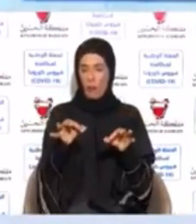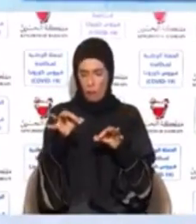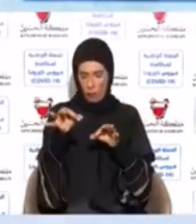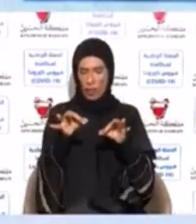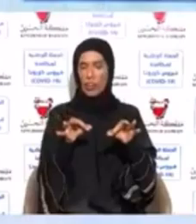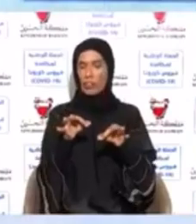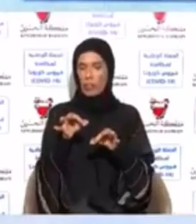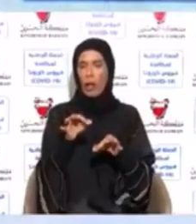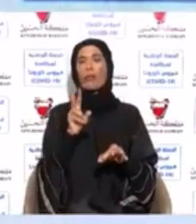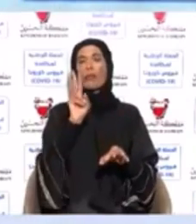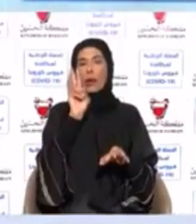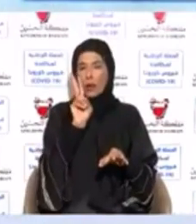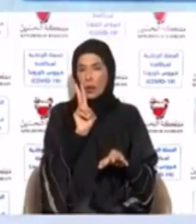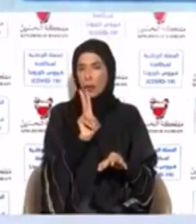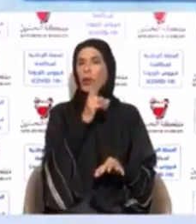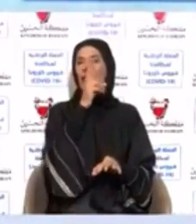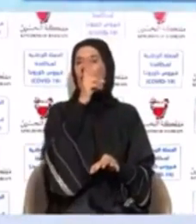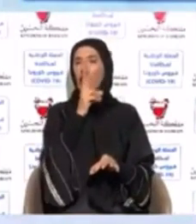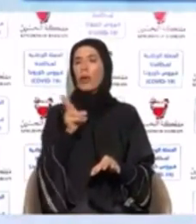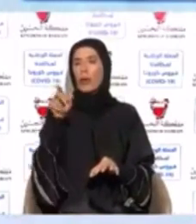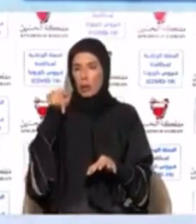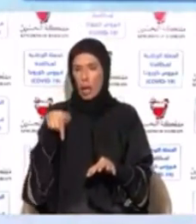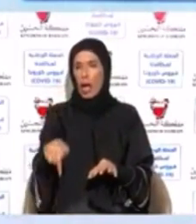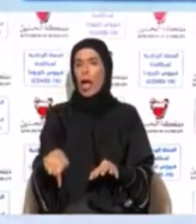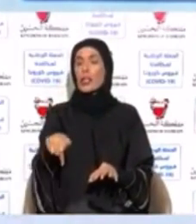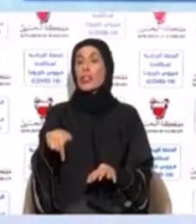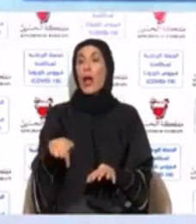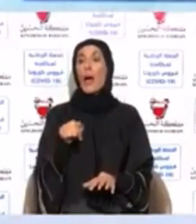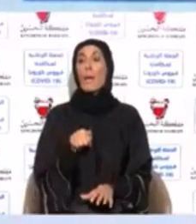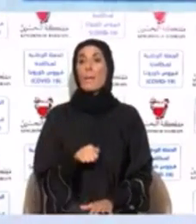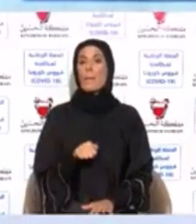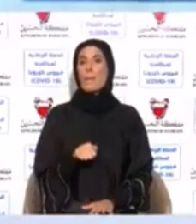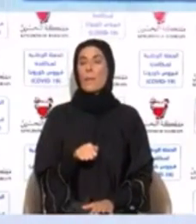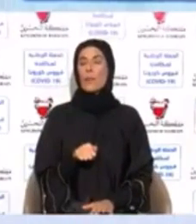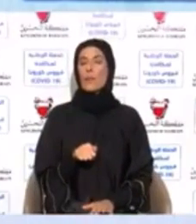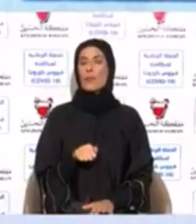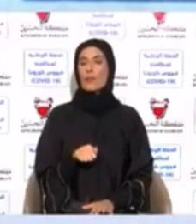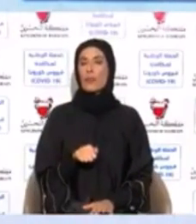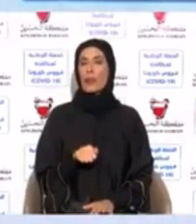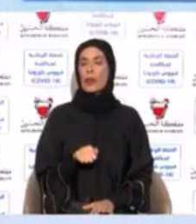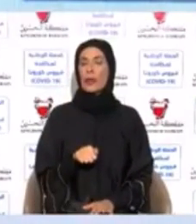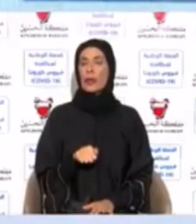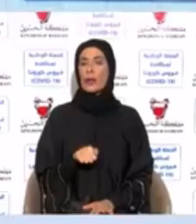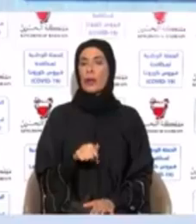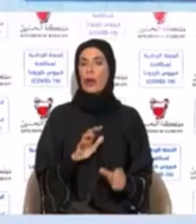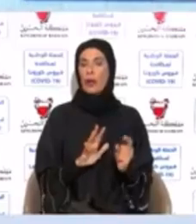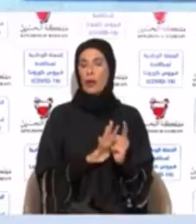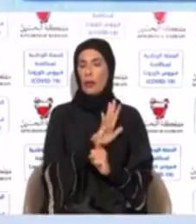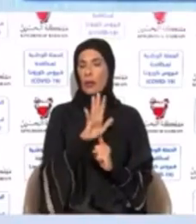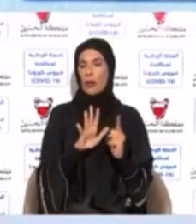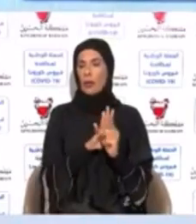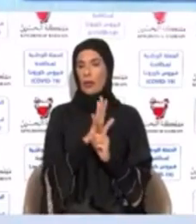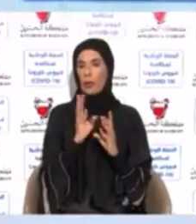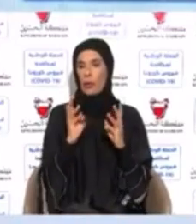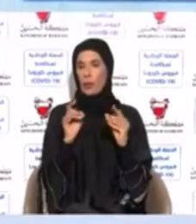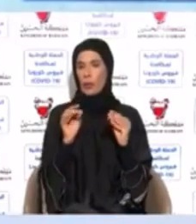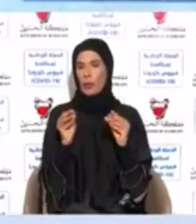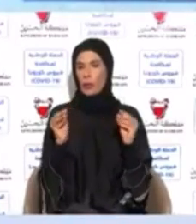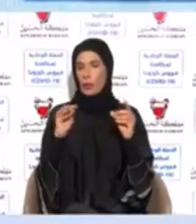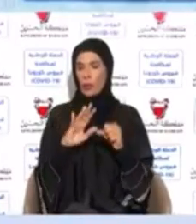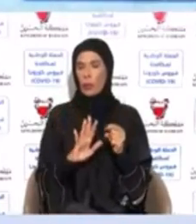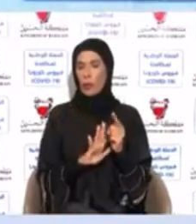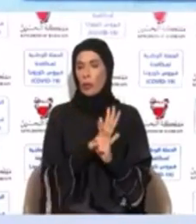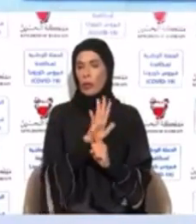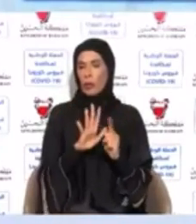نعم في خطة. هل بتتغير؟ تتغير على حسب المعطيات. التأثير أكيد وارد، لما يقول والله لما تزيد الأعداد هل في هناك